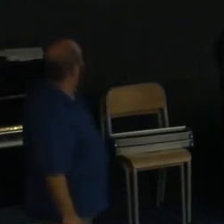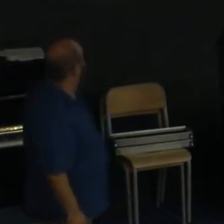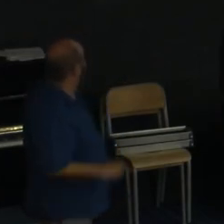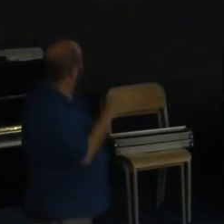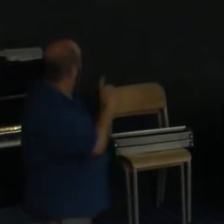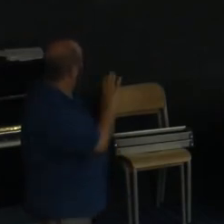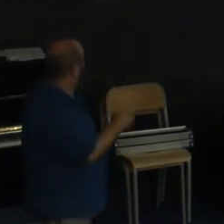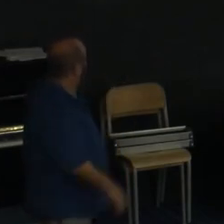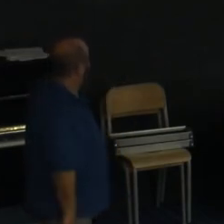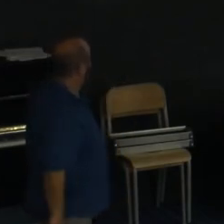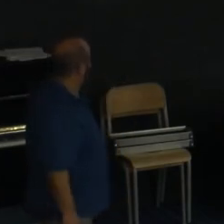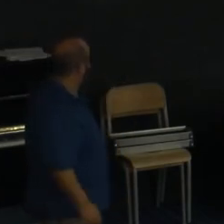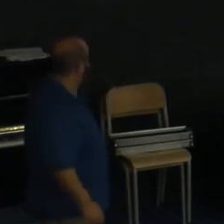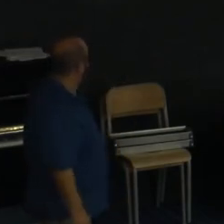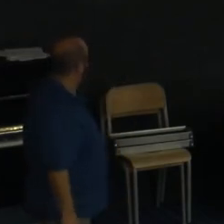Ça va ?